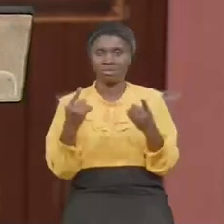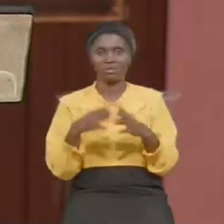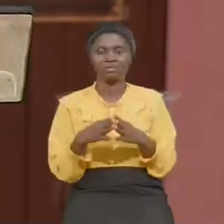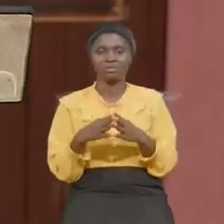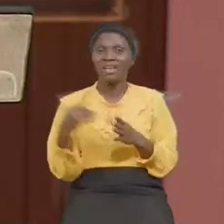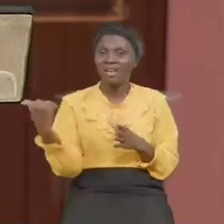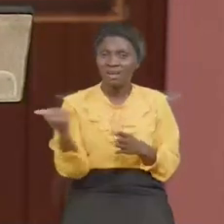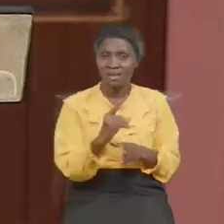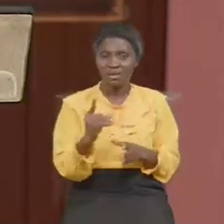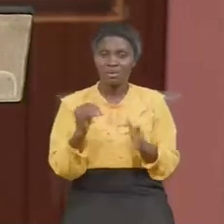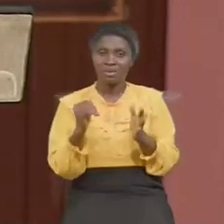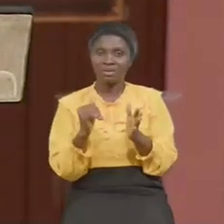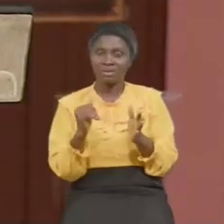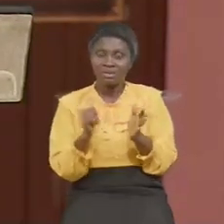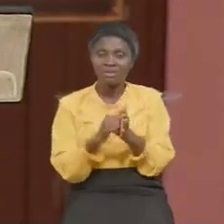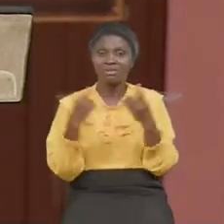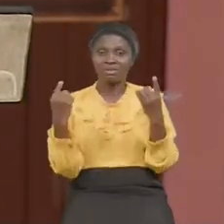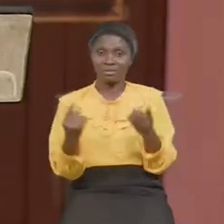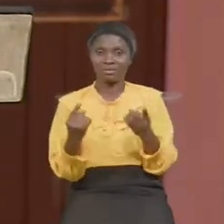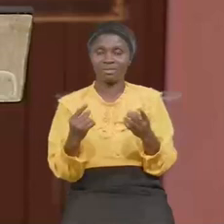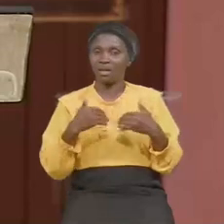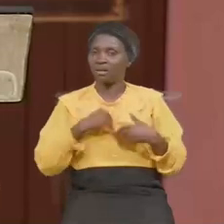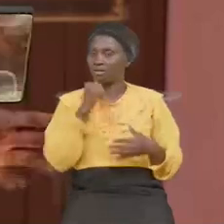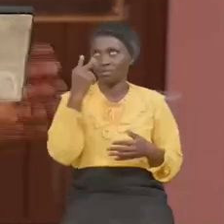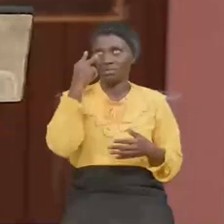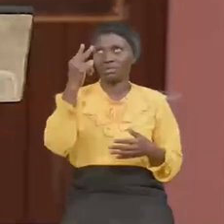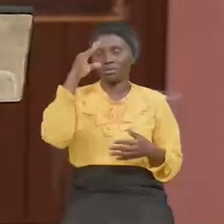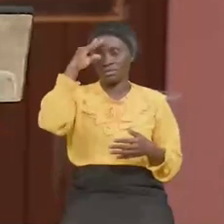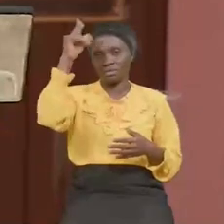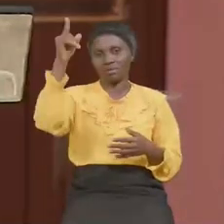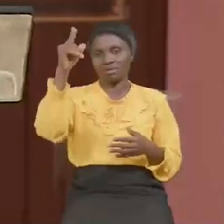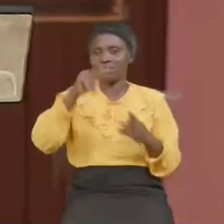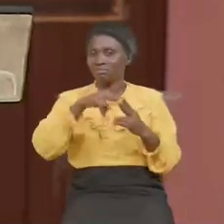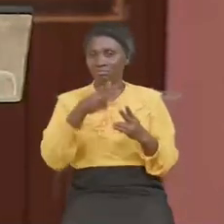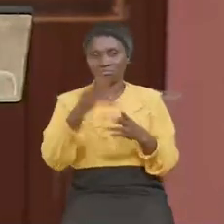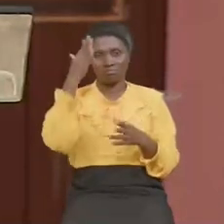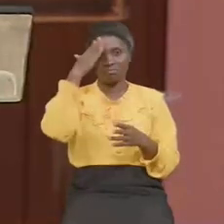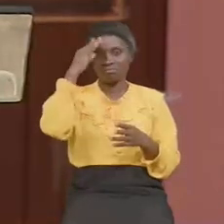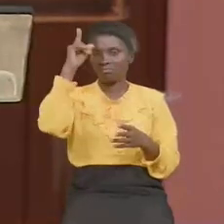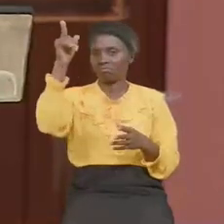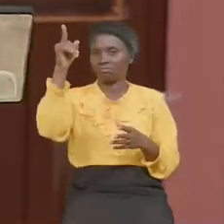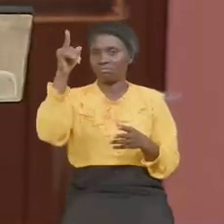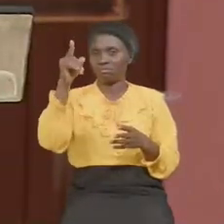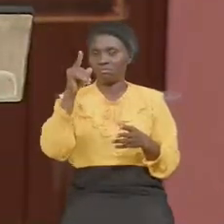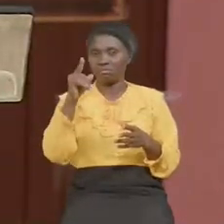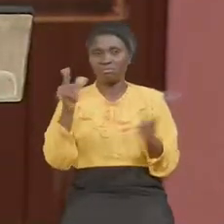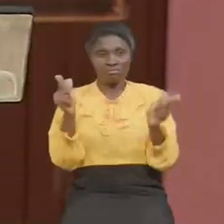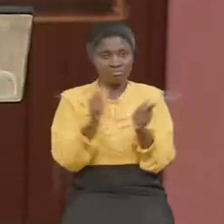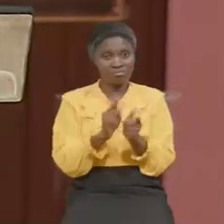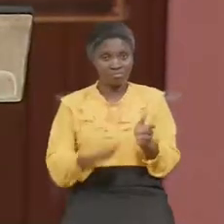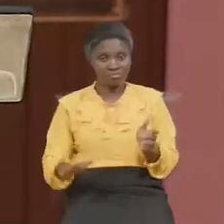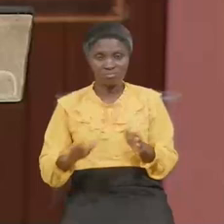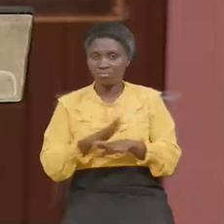Quiconque pêche ne l'a pas vu et ne l'a pas connu. Petits enfants, que personne ne vous